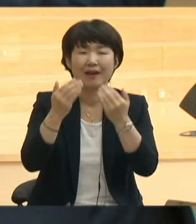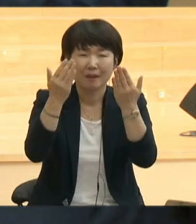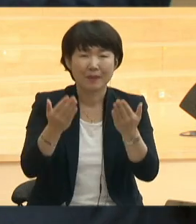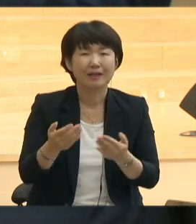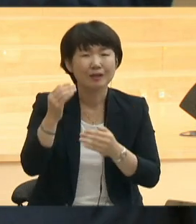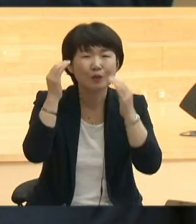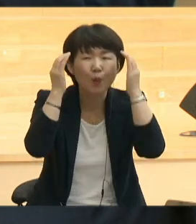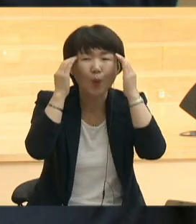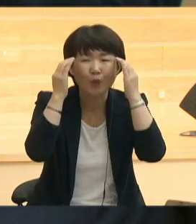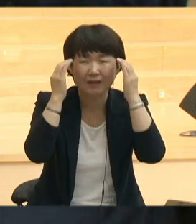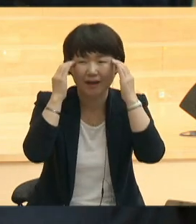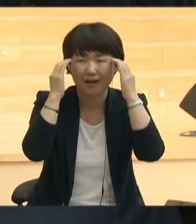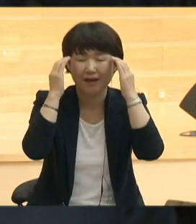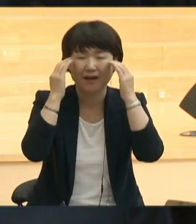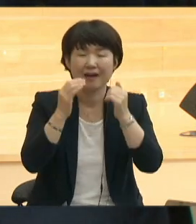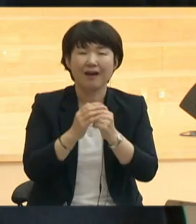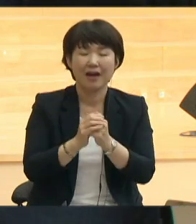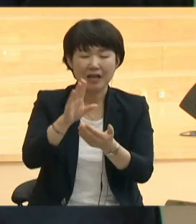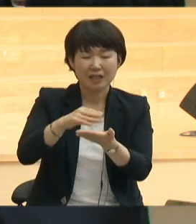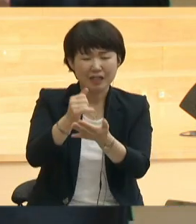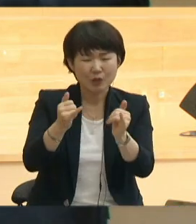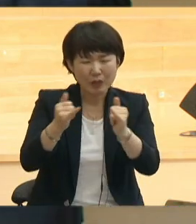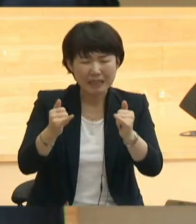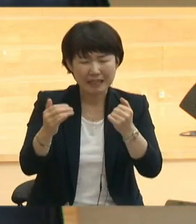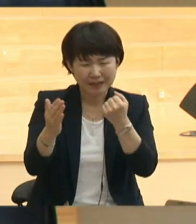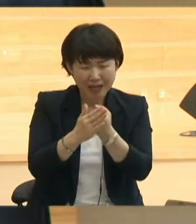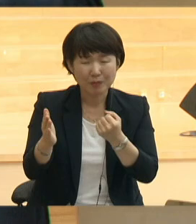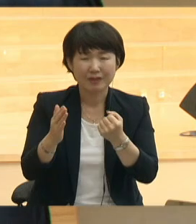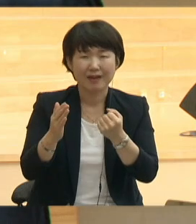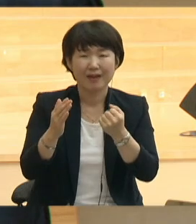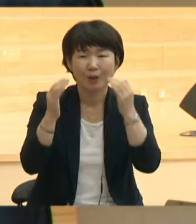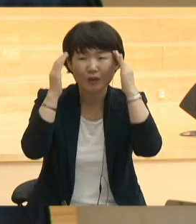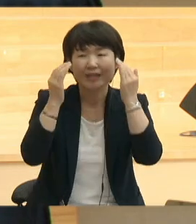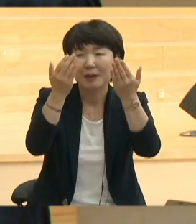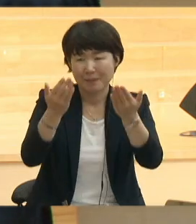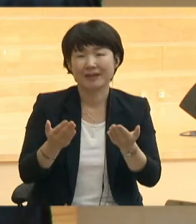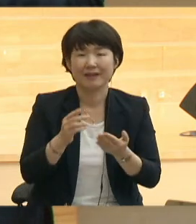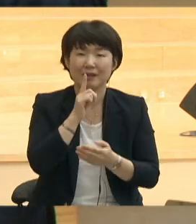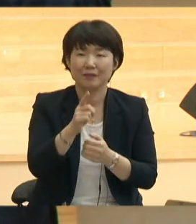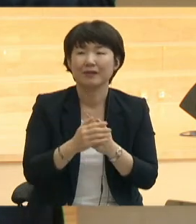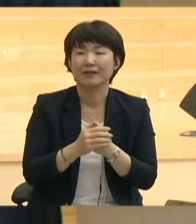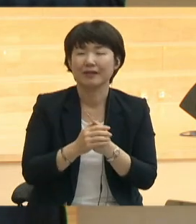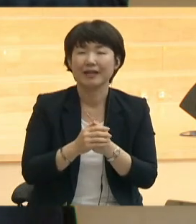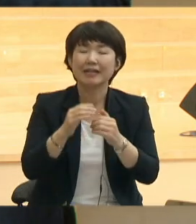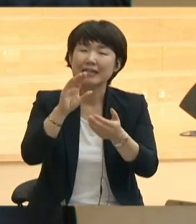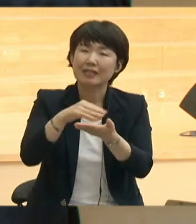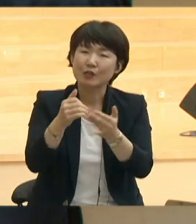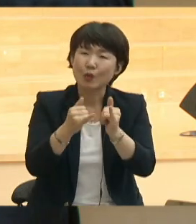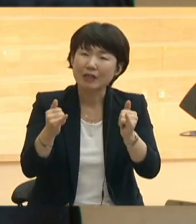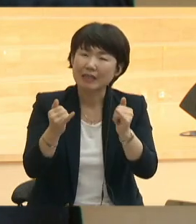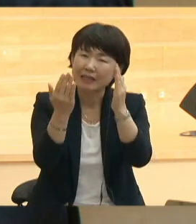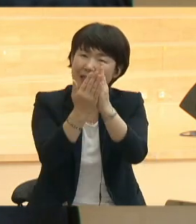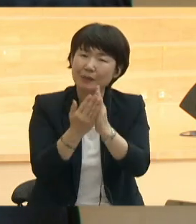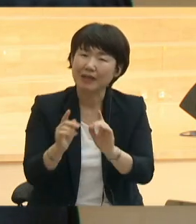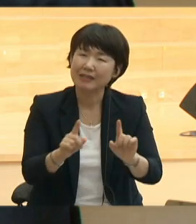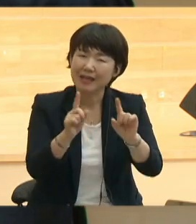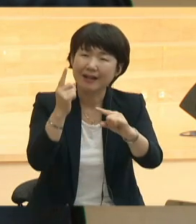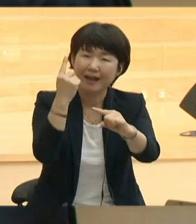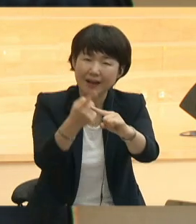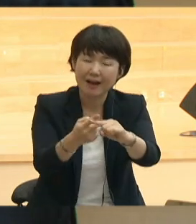뭐야 그리스 5 띤 으로 속 원화를 받아라 거야 그리스도인 답게 살자 딱